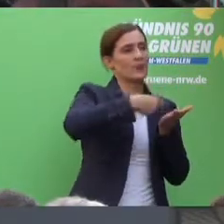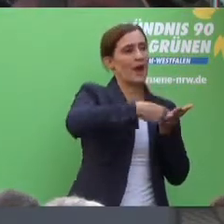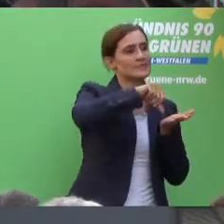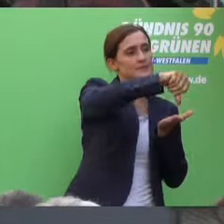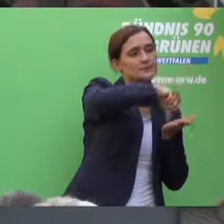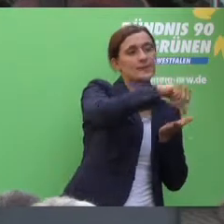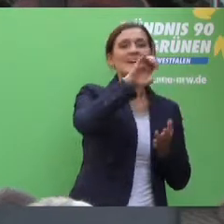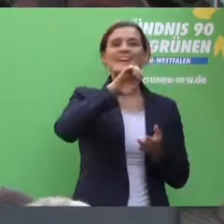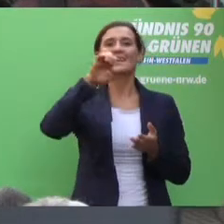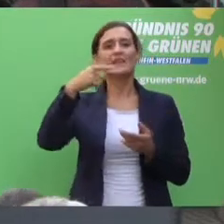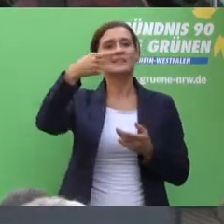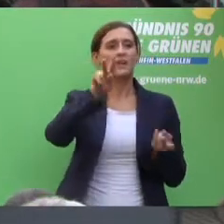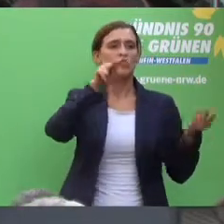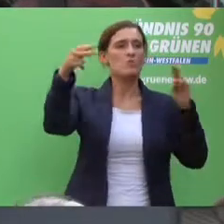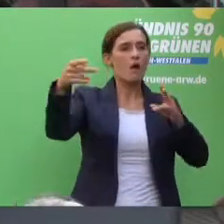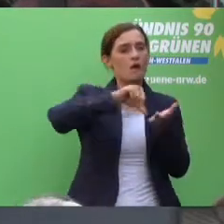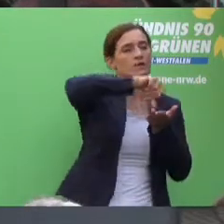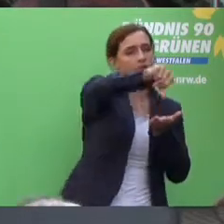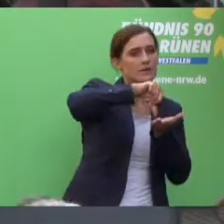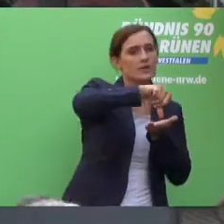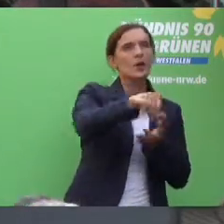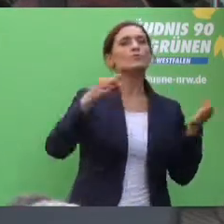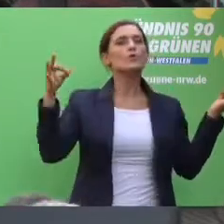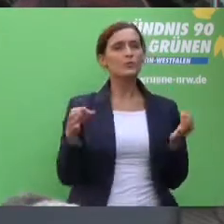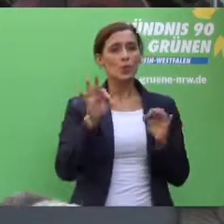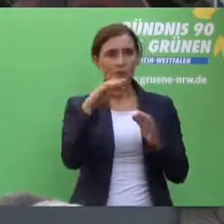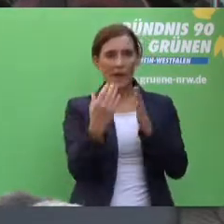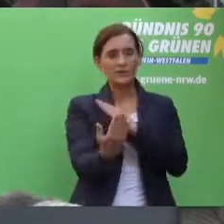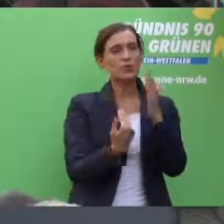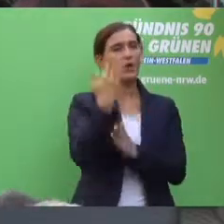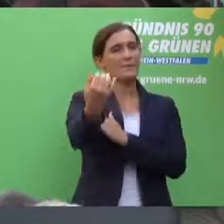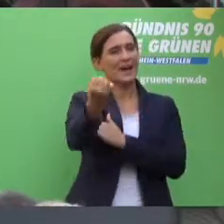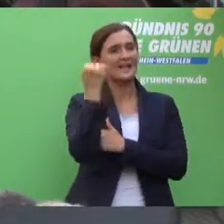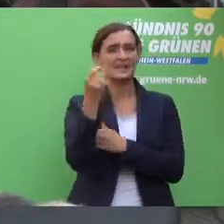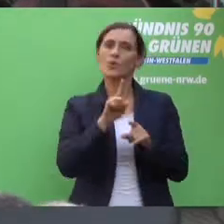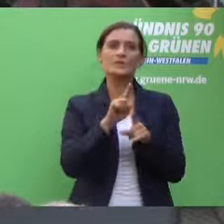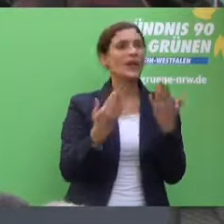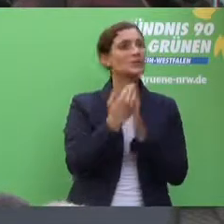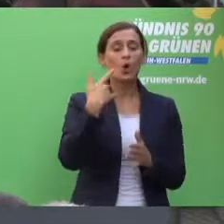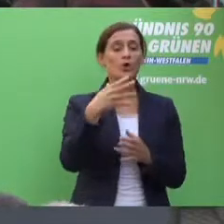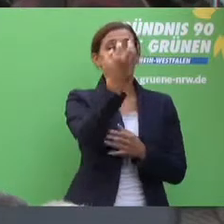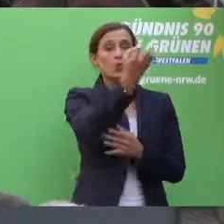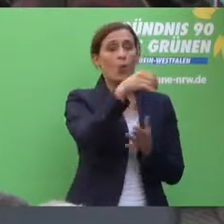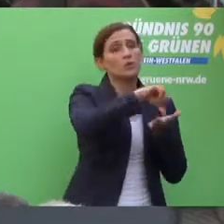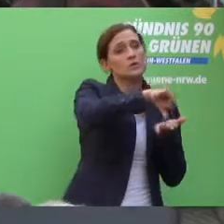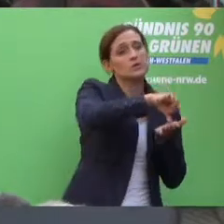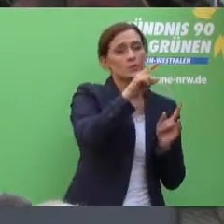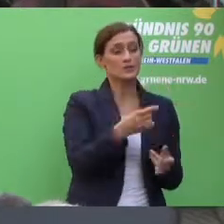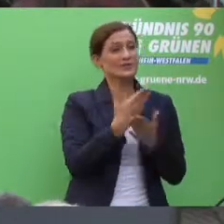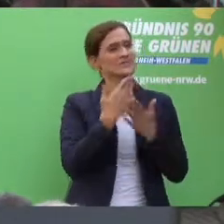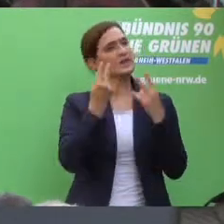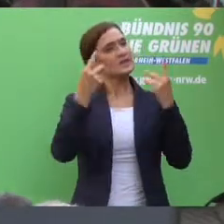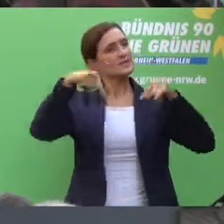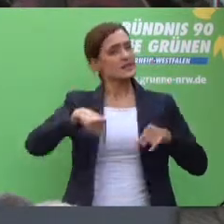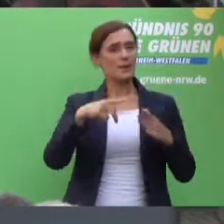Ich sage Ihnen, es ist eine Umlage für erneuerbare Energien und kein neuer Kohlepfennig. Und darum geht es bei dieser Wahl. Wer